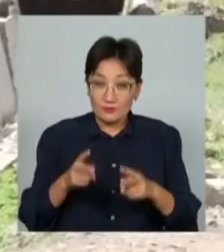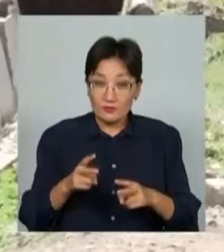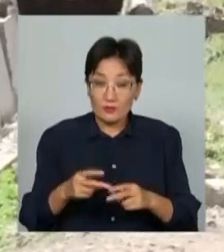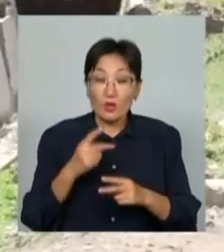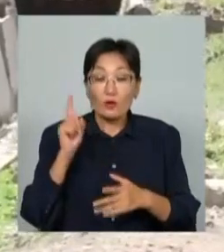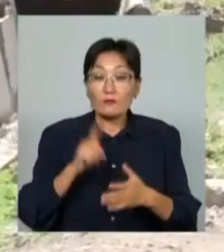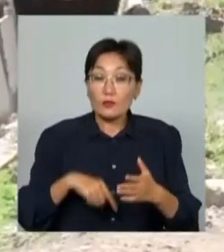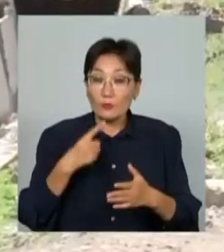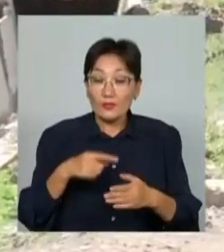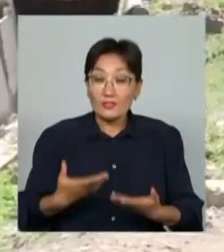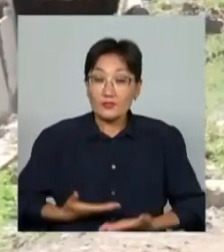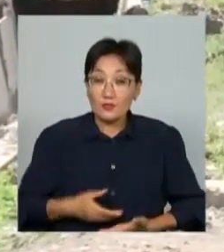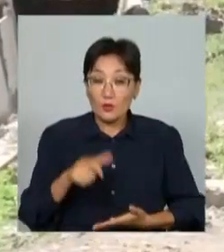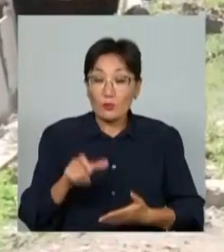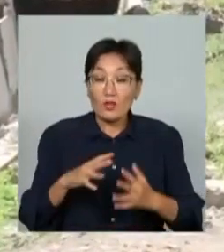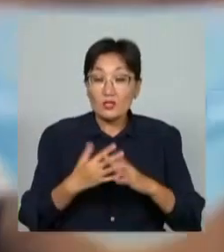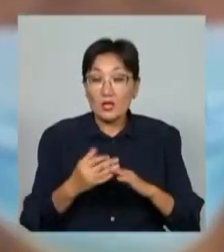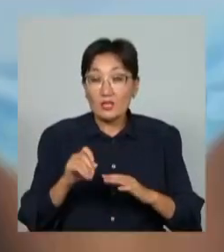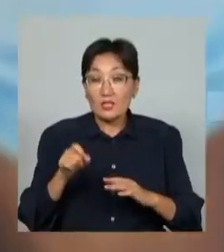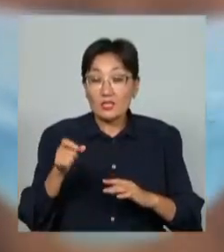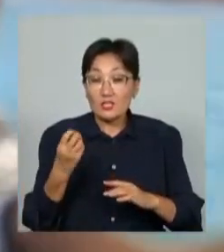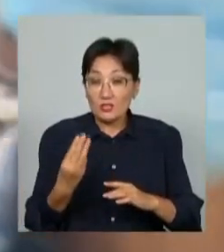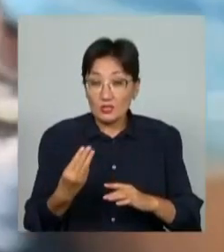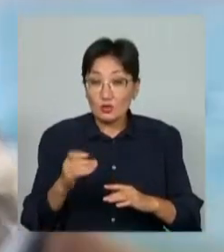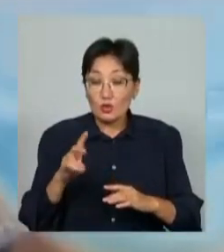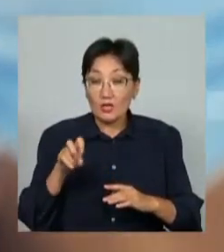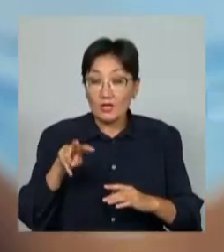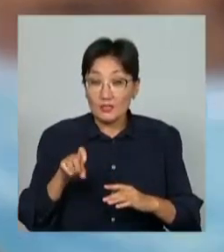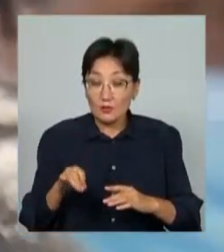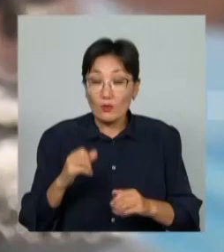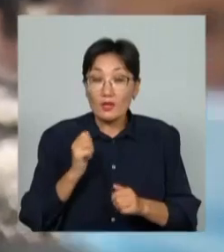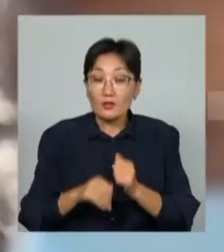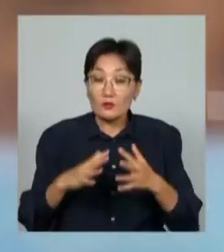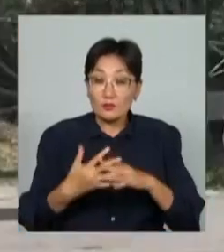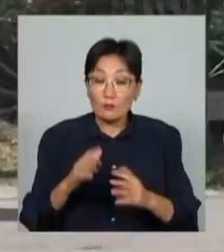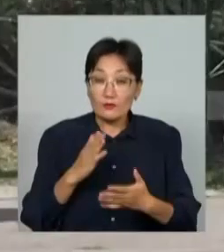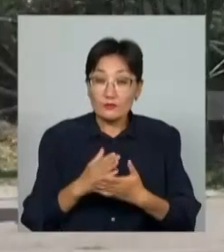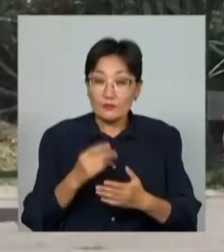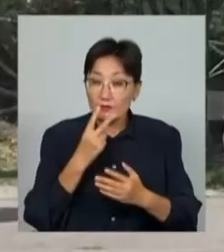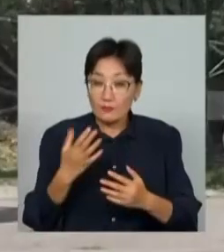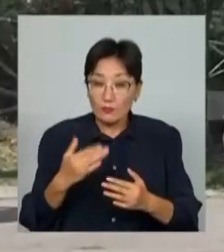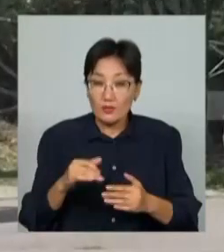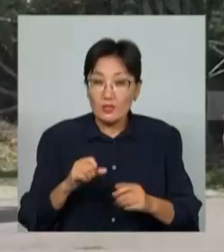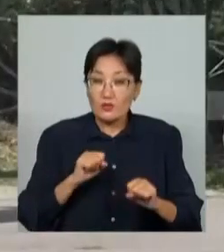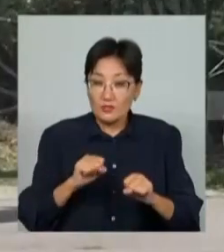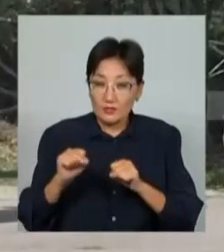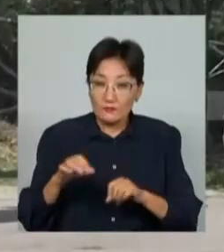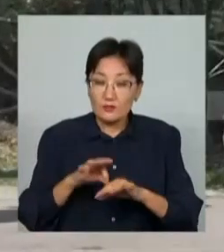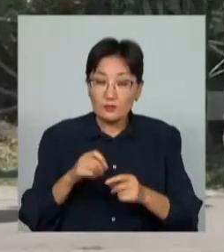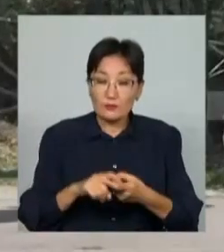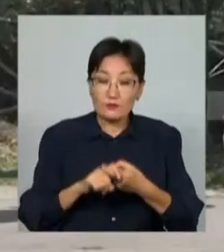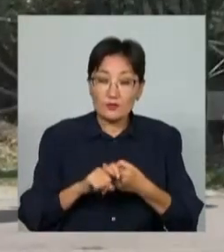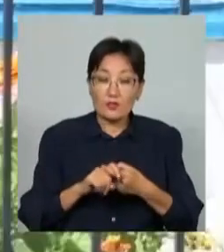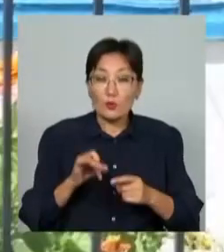– уверенно говорит житель села Жалгыз-Агаш Нургали Талдыбеков. Каждого улей имеет невидимую, но надежную защиту от